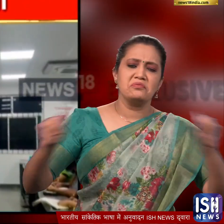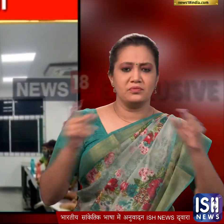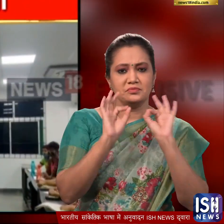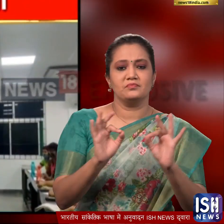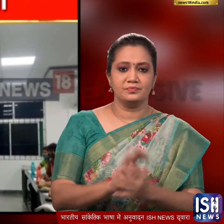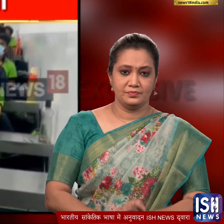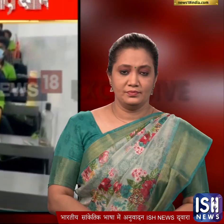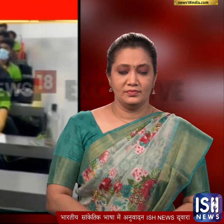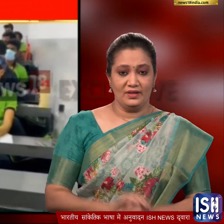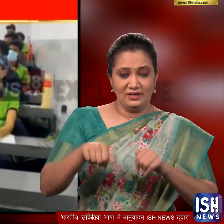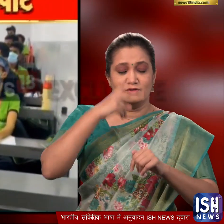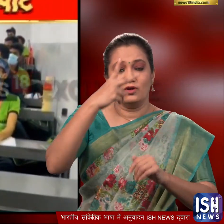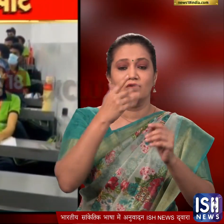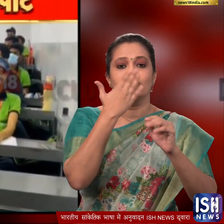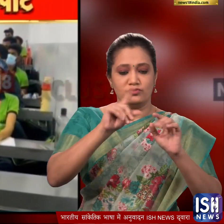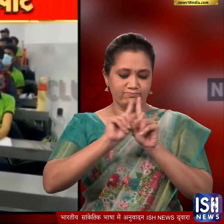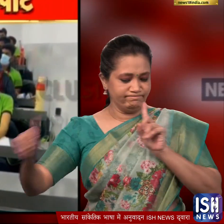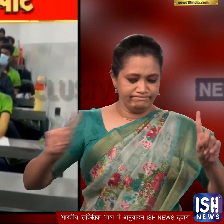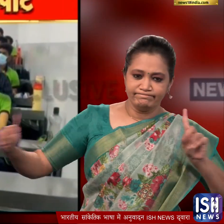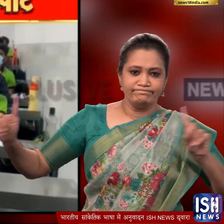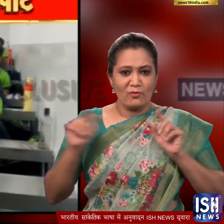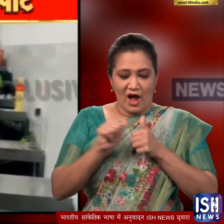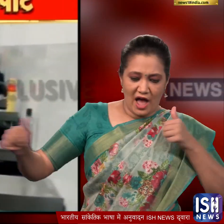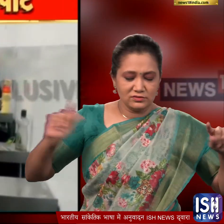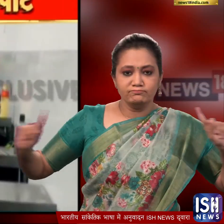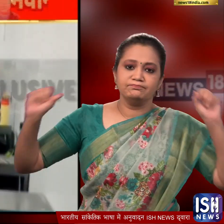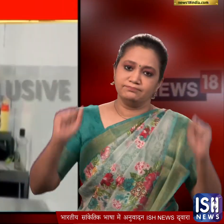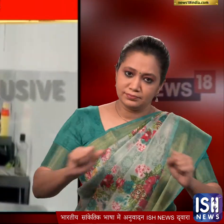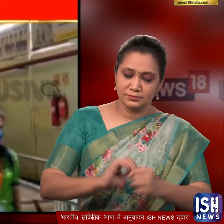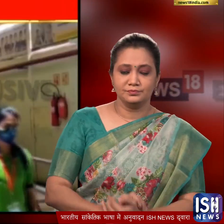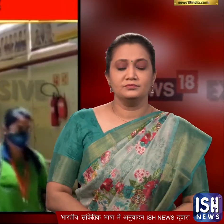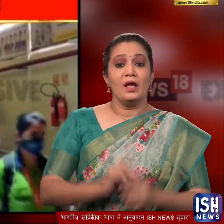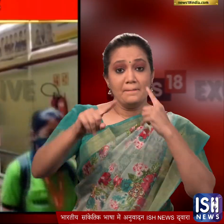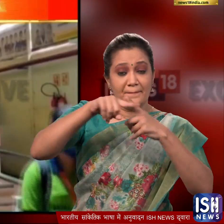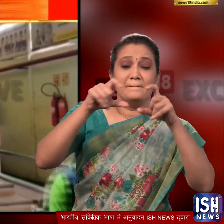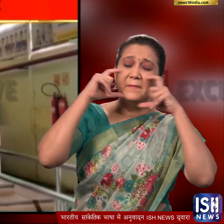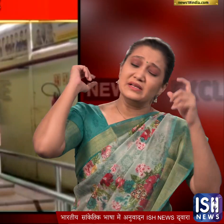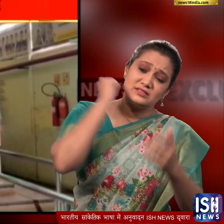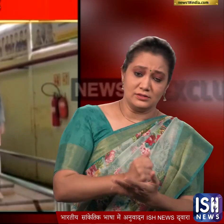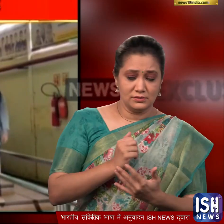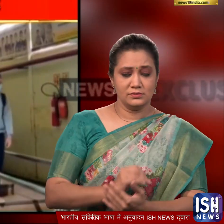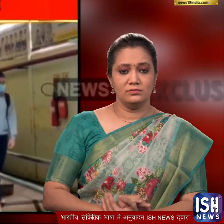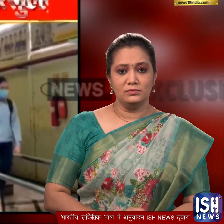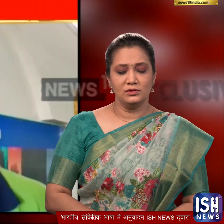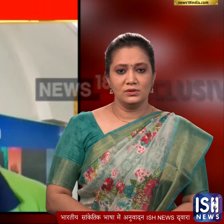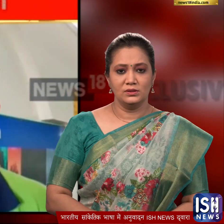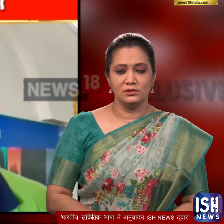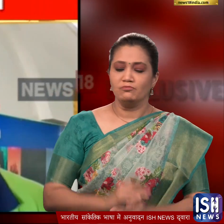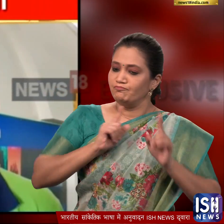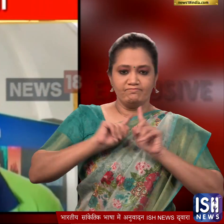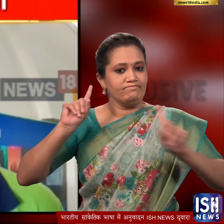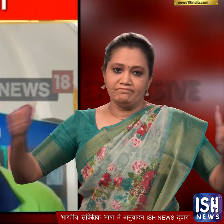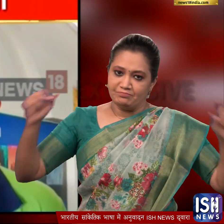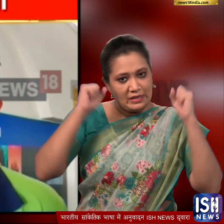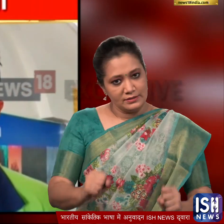देखने को मिले। वहां से जो तस्वीरें सामने आई उनमें छात्र दूर दूर बैठकर पढ़ाई करते नजर आए। इसके अलावा मास्क पहनना भी जरूरी कर दिया गया। सभी को